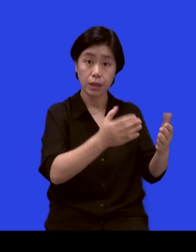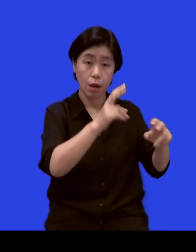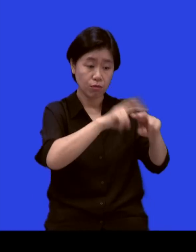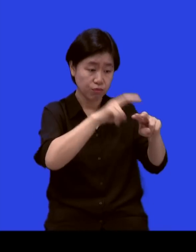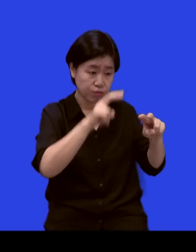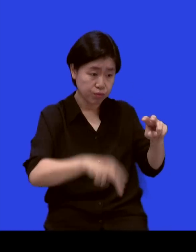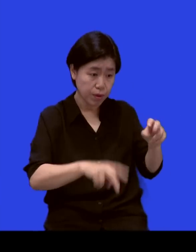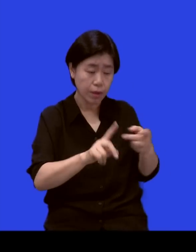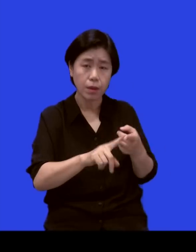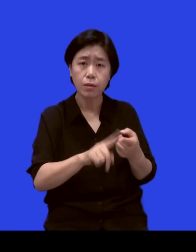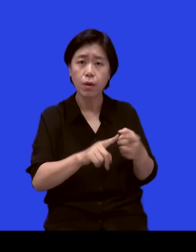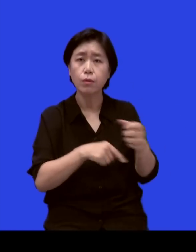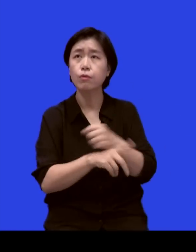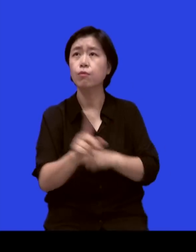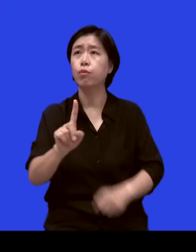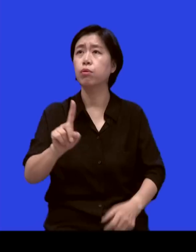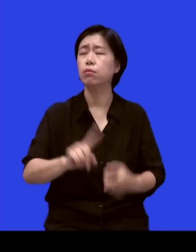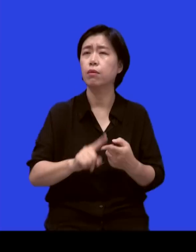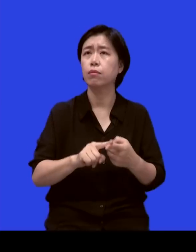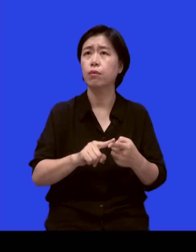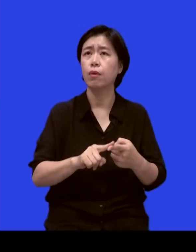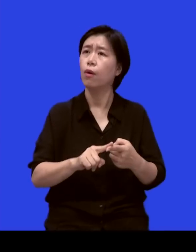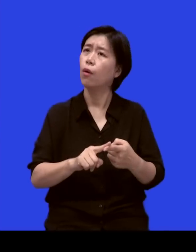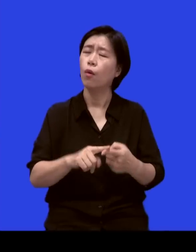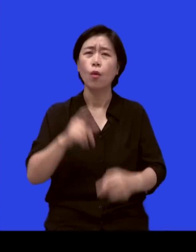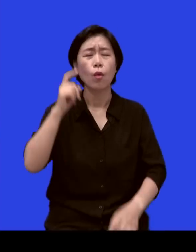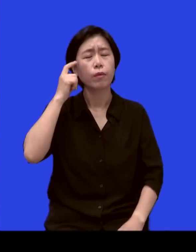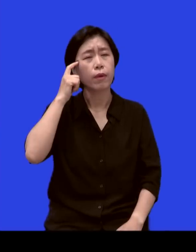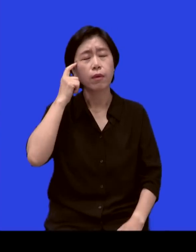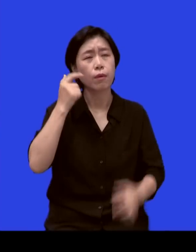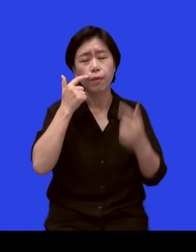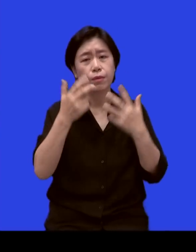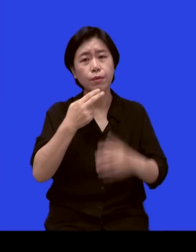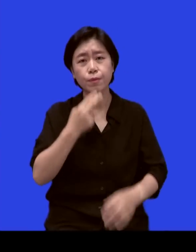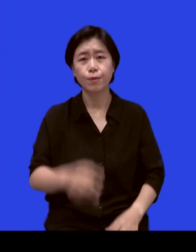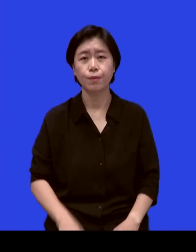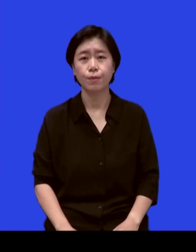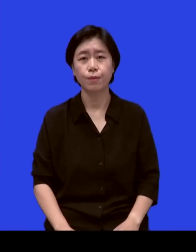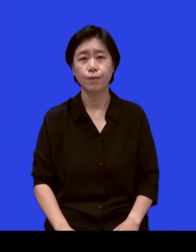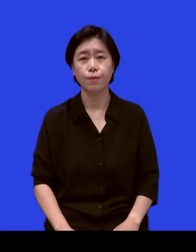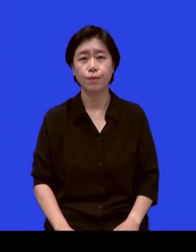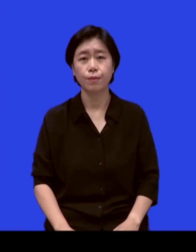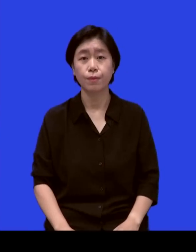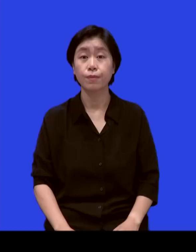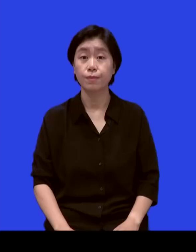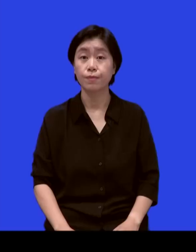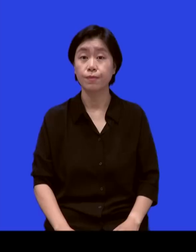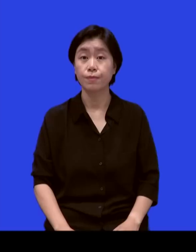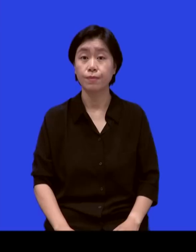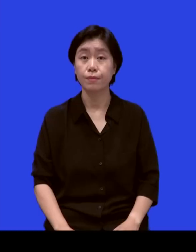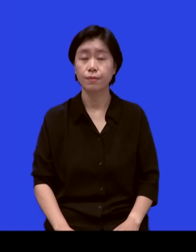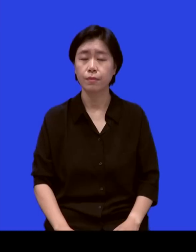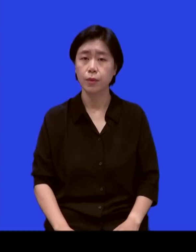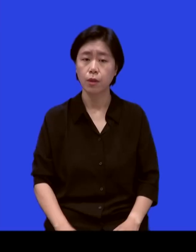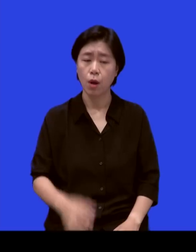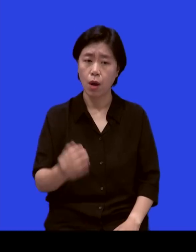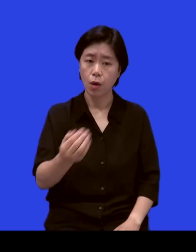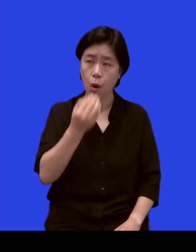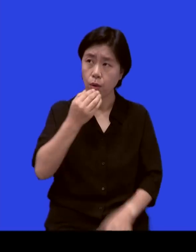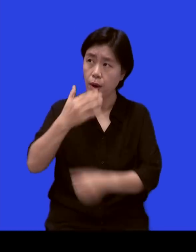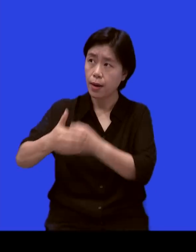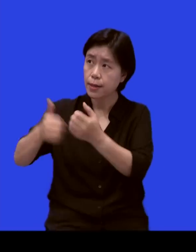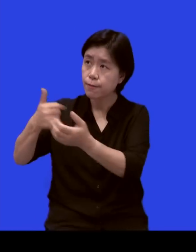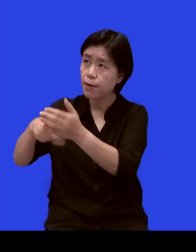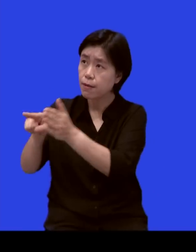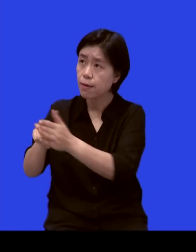거예요. 이 뭐라 그래요? 스스로의 어떤 스스로의 명분 찾기가 네, 안 그렇죠. 되는 거예요. 예. 이건 뭐 거룩한 것도 아니고 예.